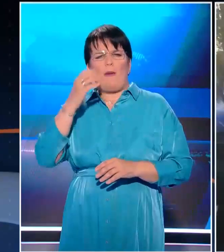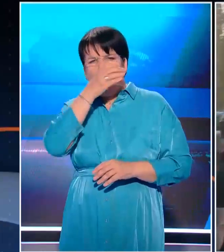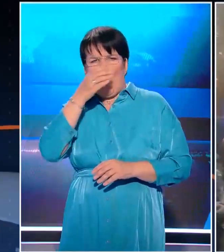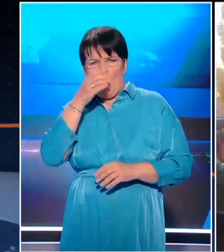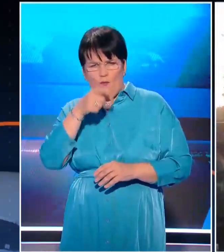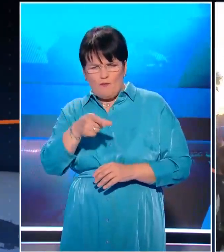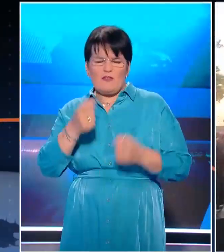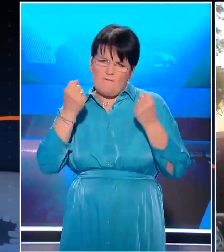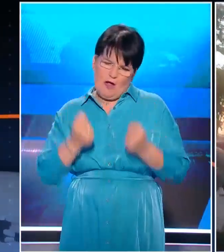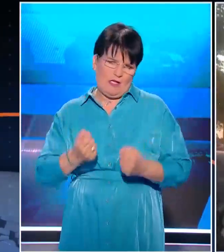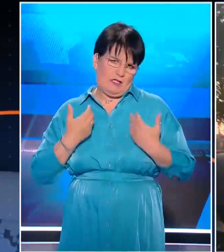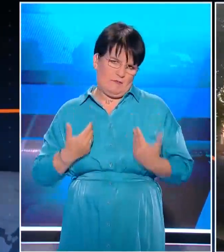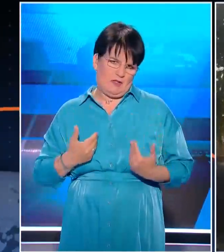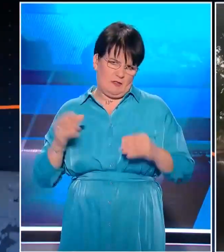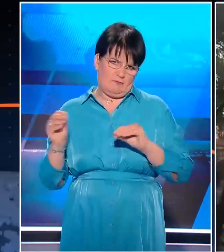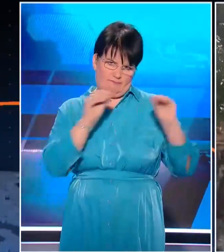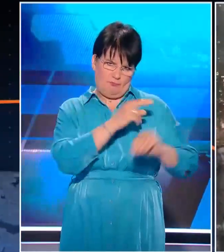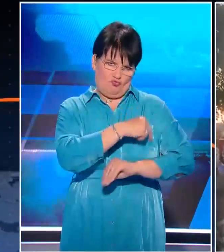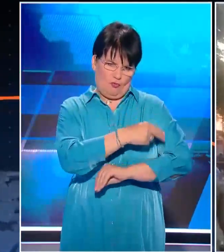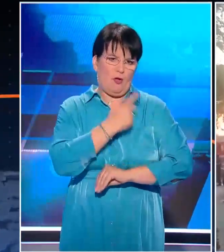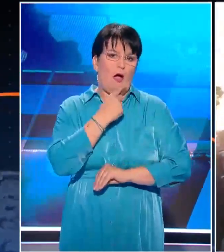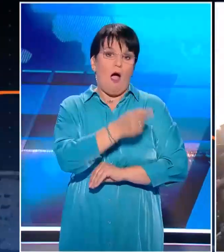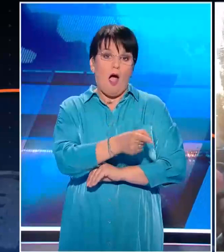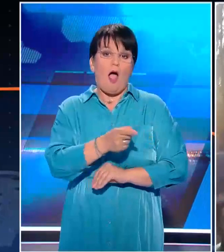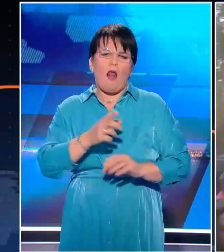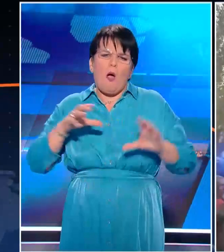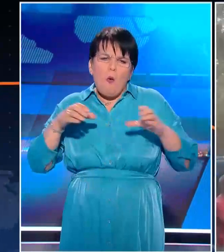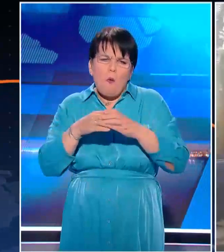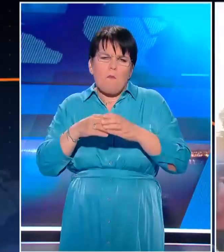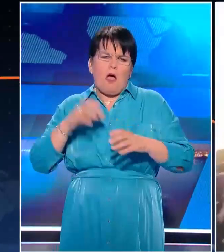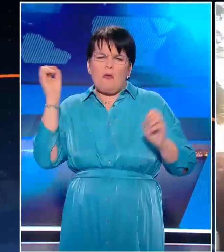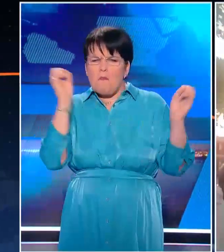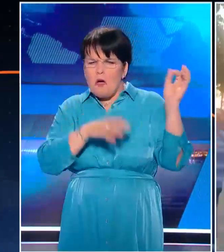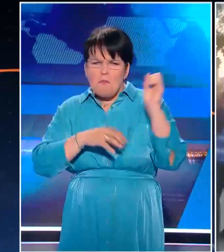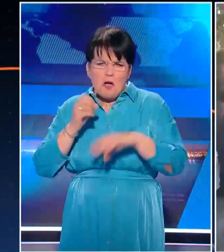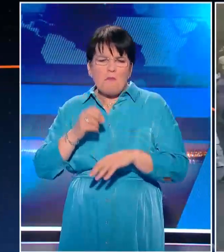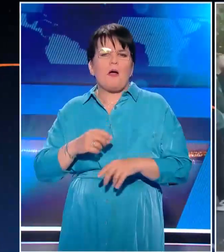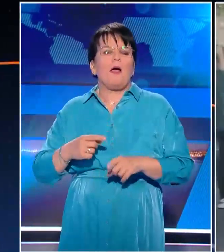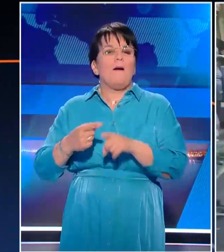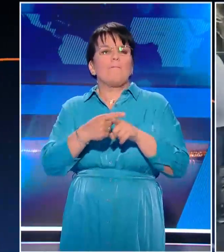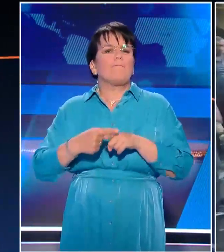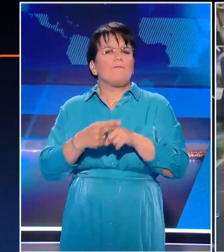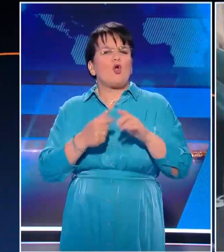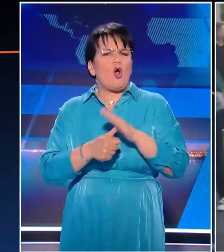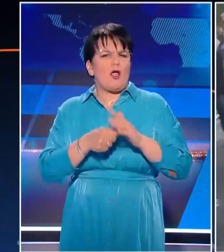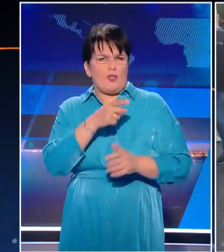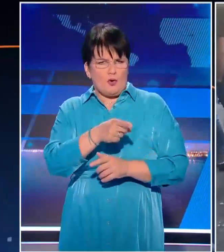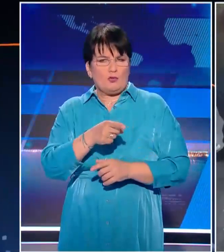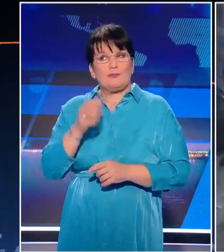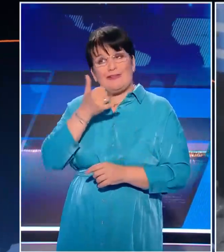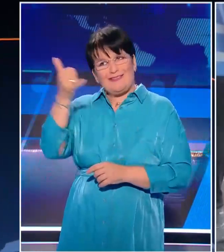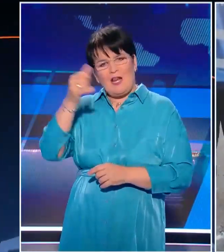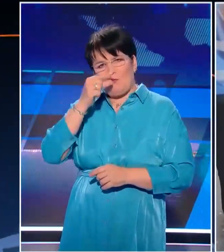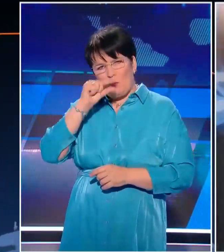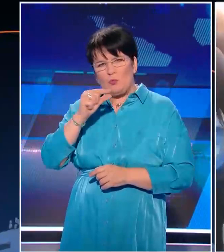μεταξύ των βαριά τραυματιών. Οι επιθέσεις στο μέτωπο κλιμακώνονται την ώρα που ο Λουκασένκο περιγράφει πως έπεισε τον Πούτιν